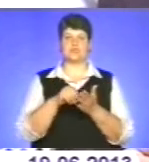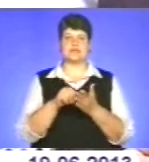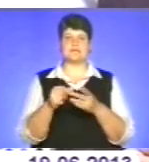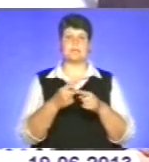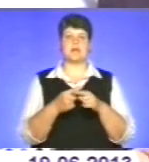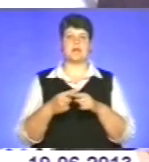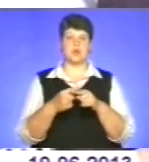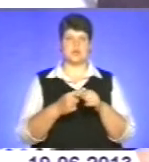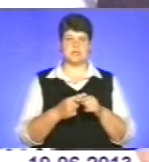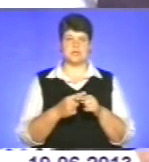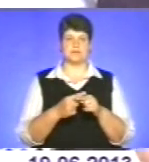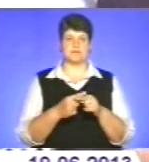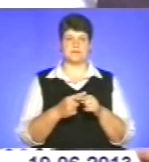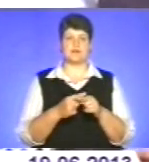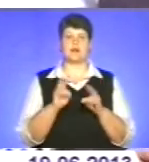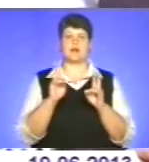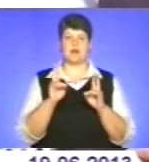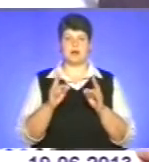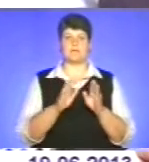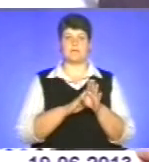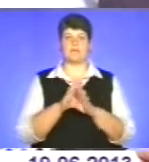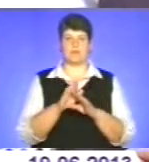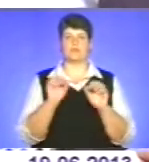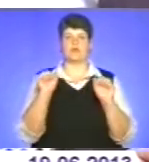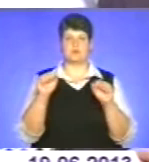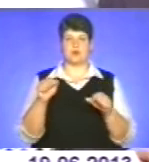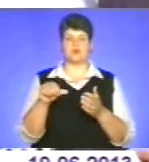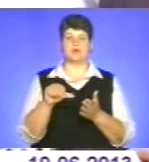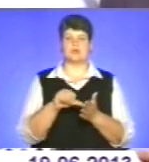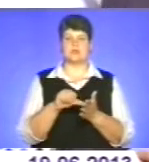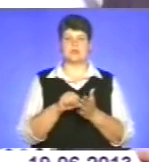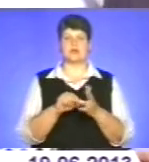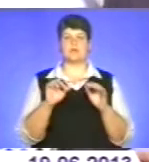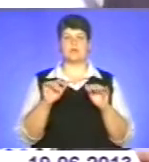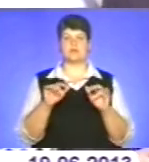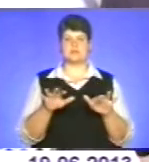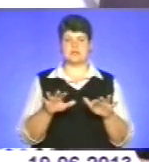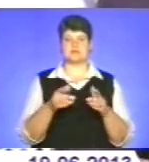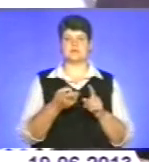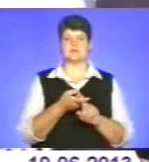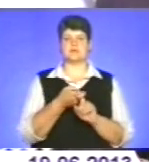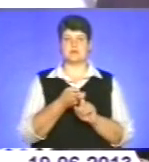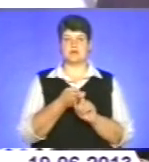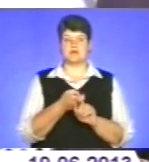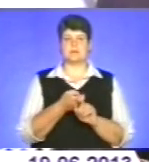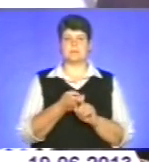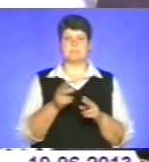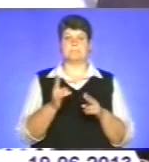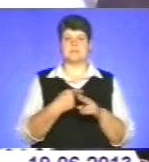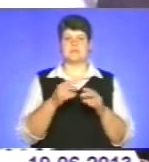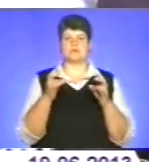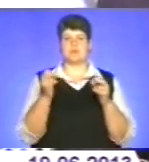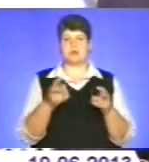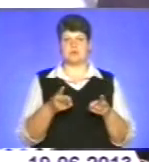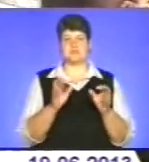Білорусі как полноправного участника процессов, касающихся укрепления безопасности и стабильности